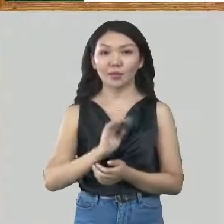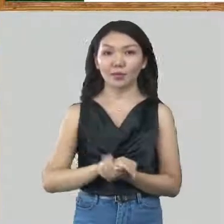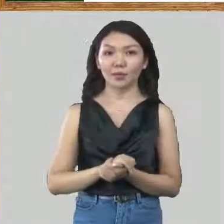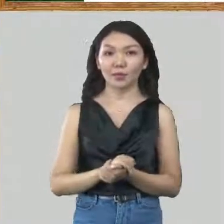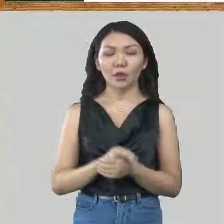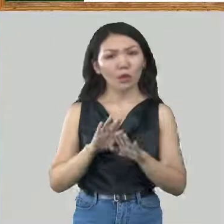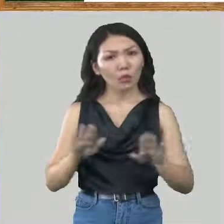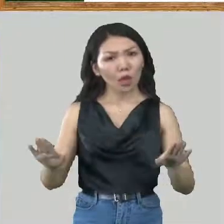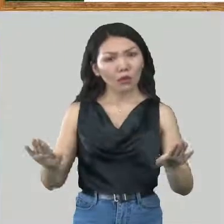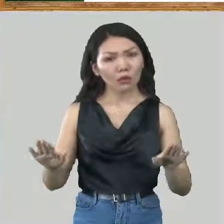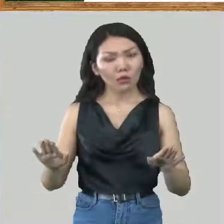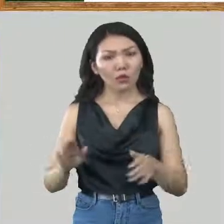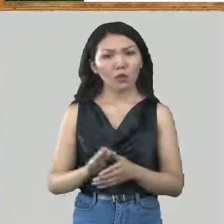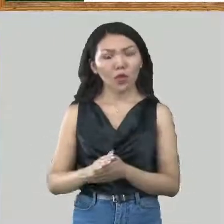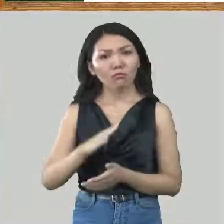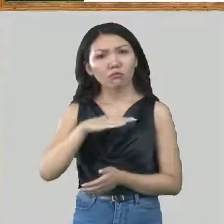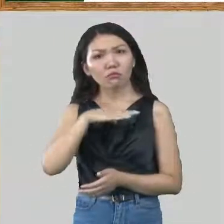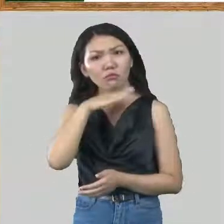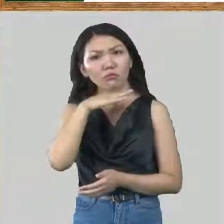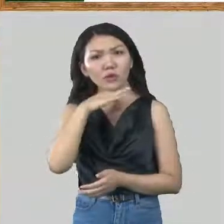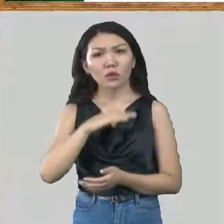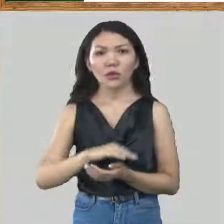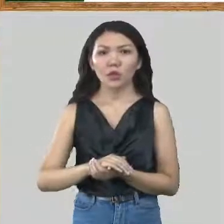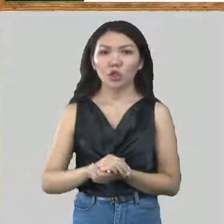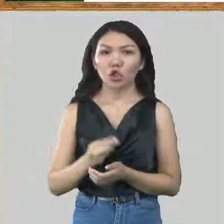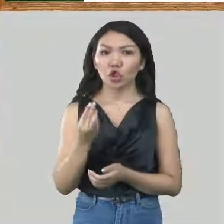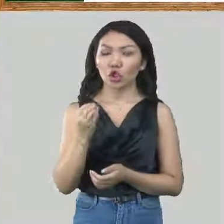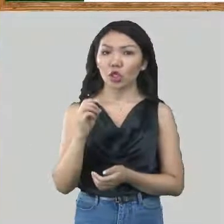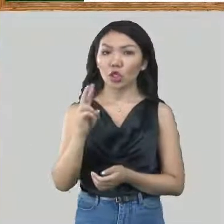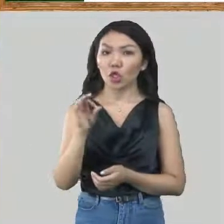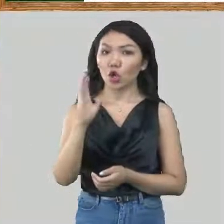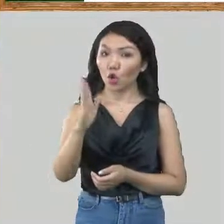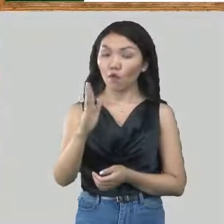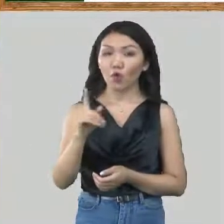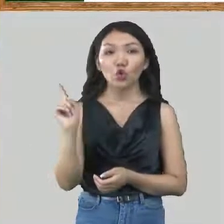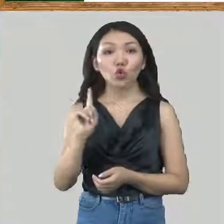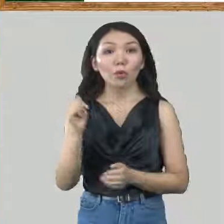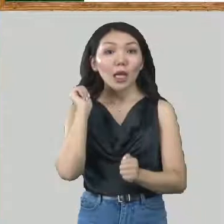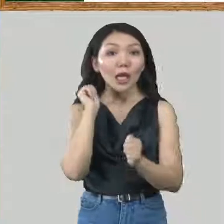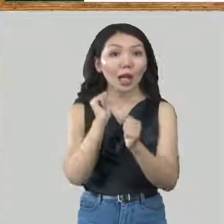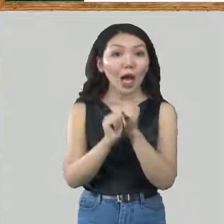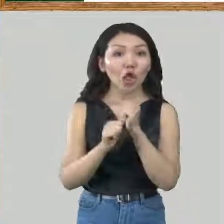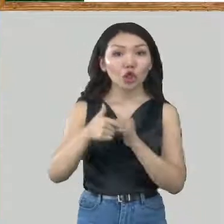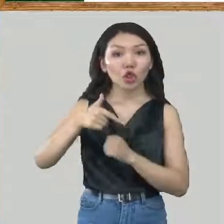Ребята, а достаточно ли шариков, чтобы